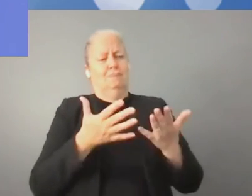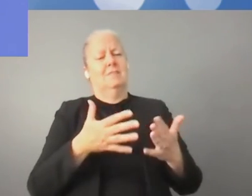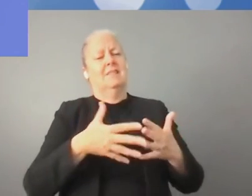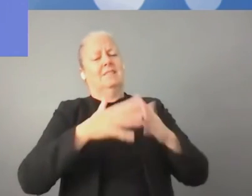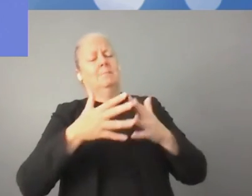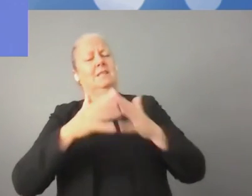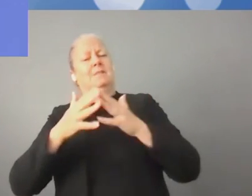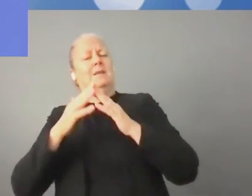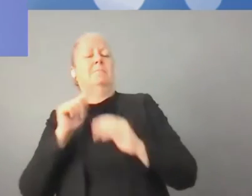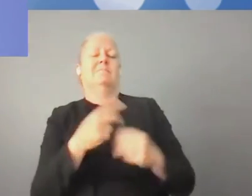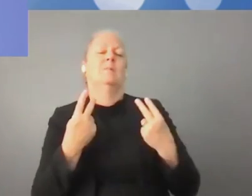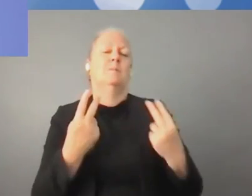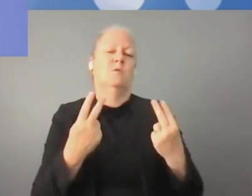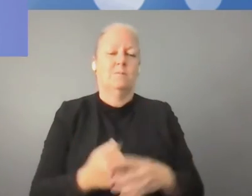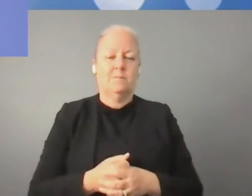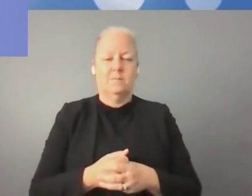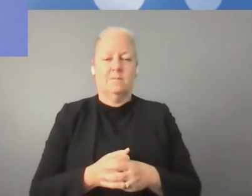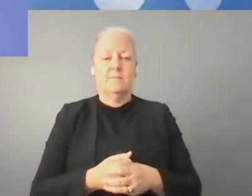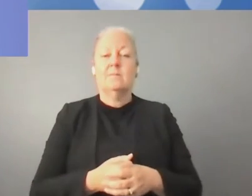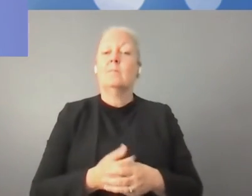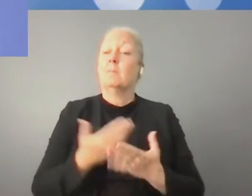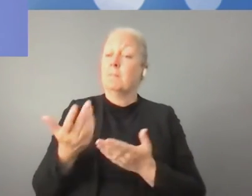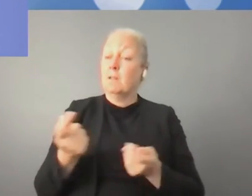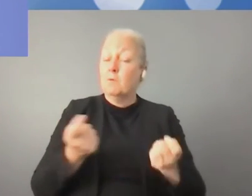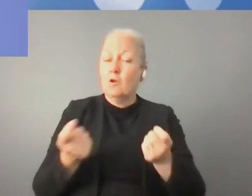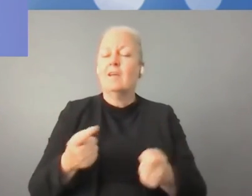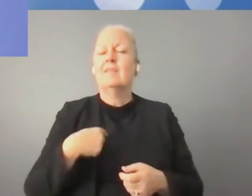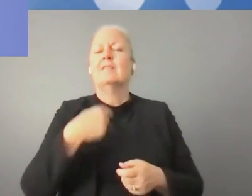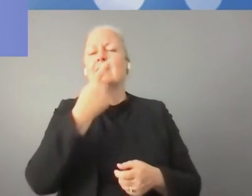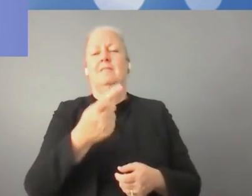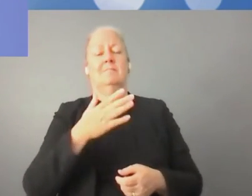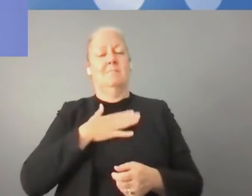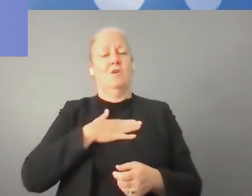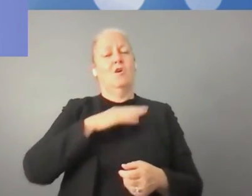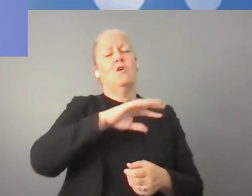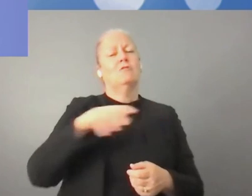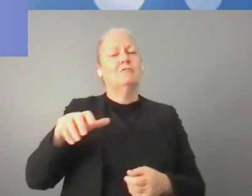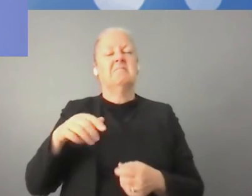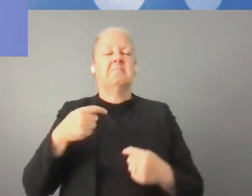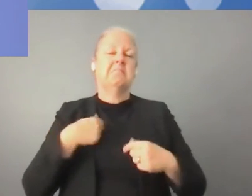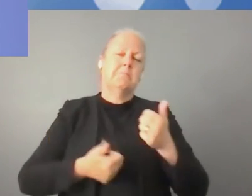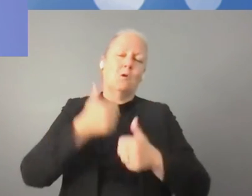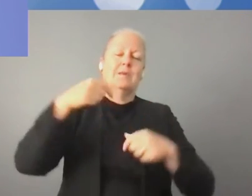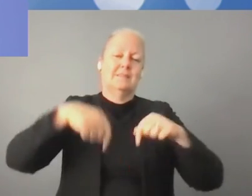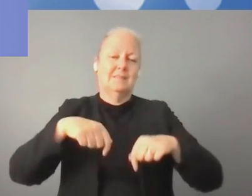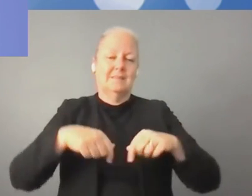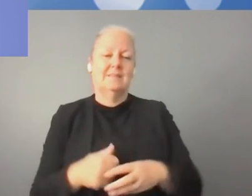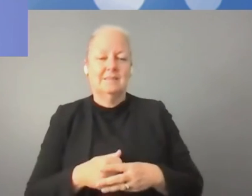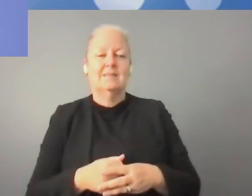Конечно. И площадки типа open source, они тоже для нас важны. И